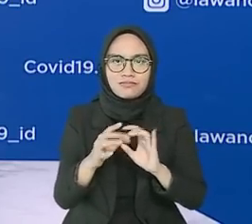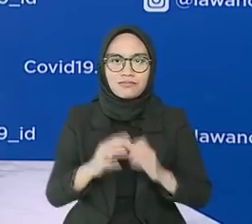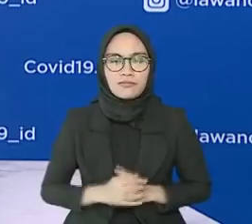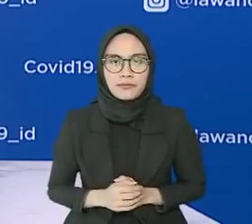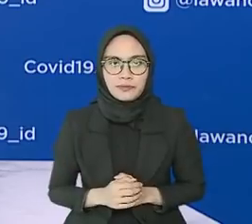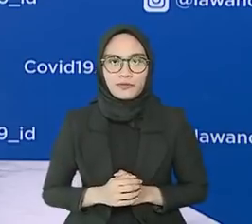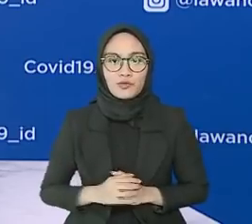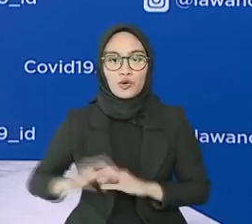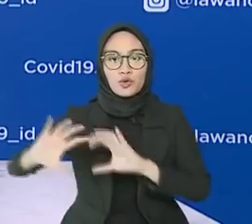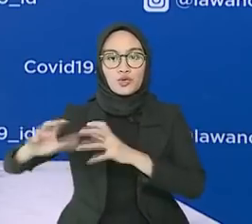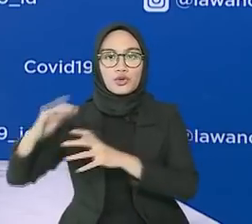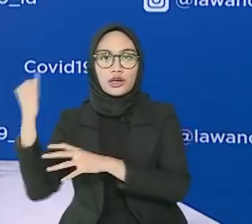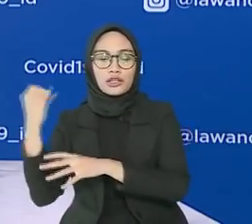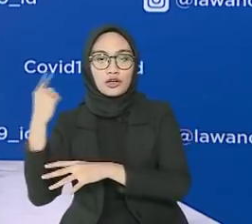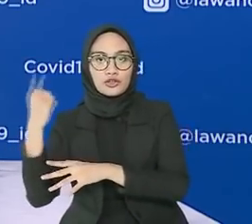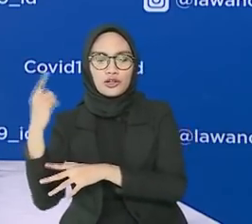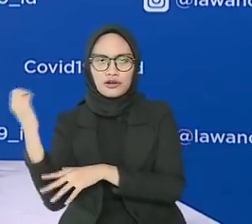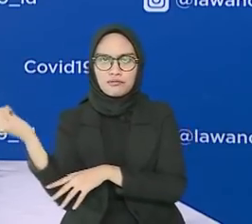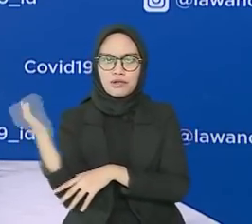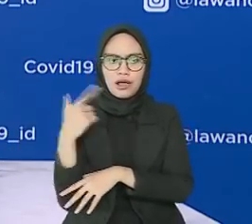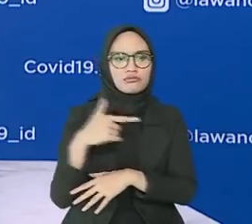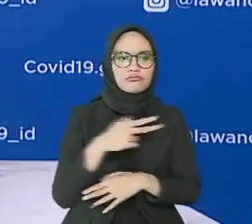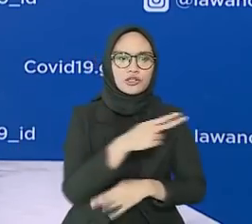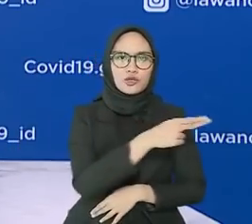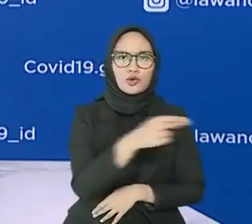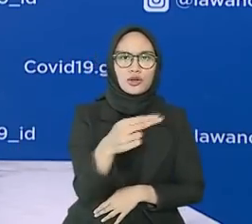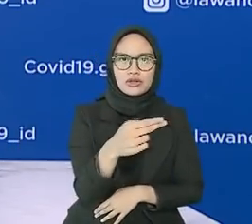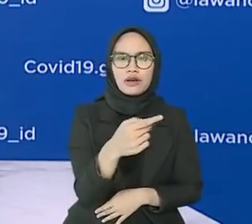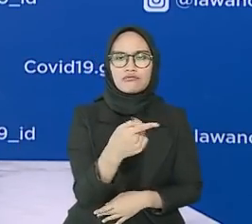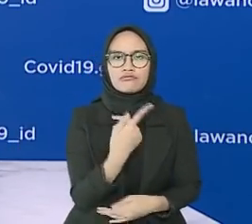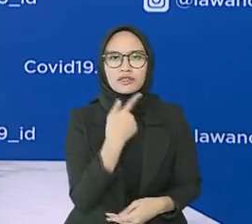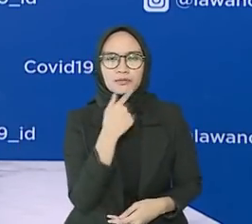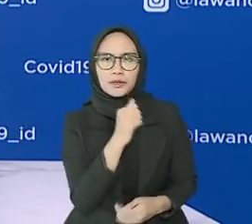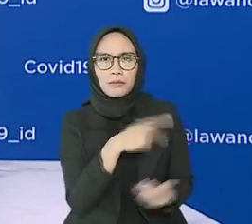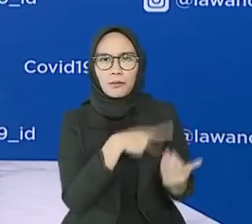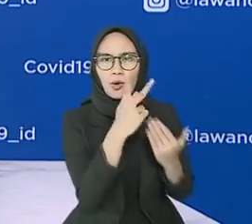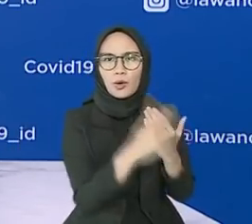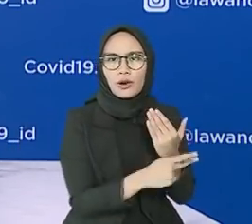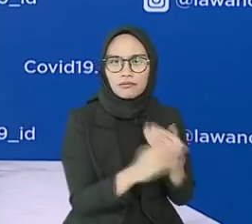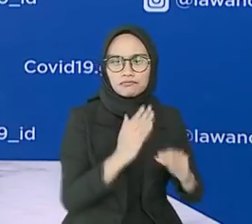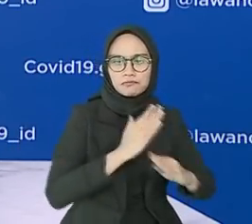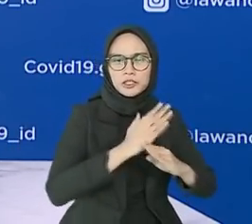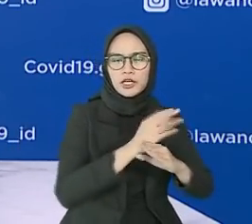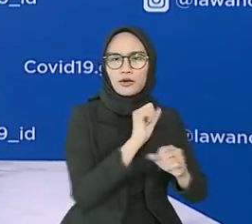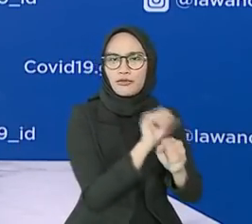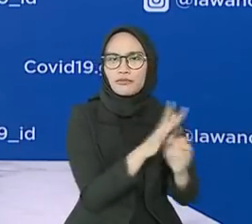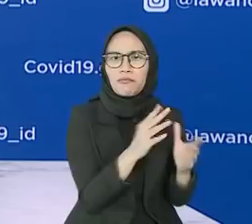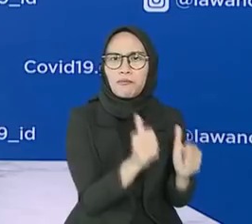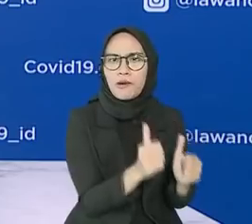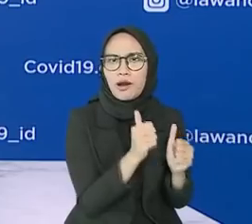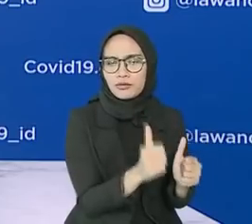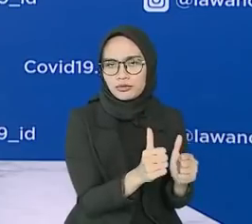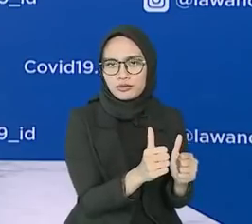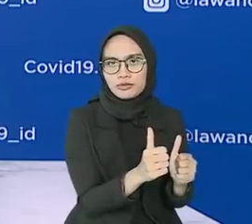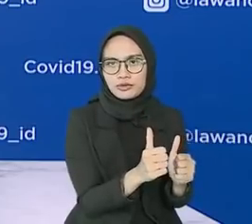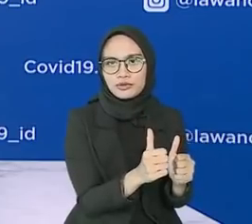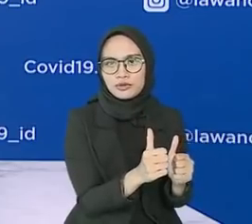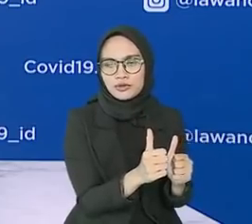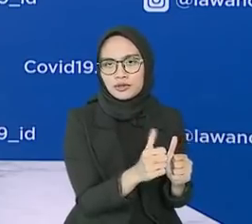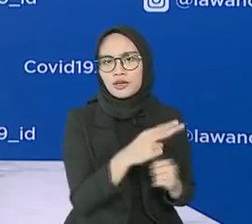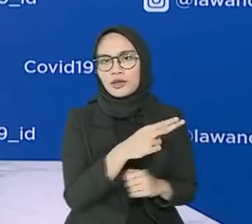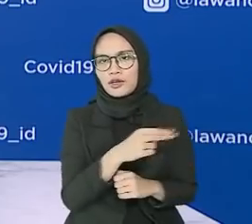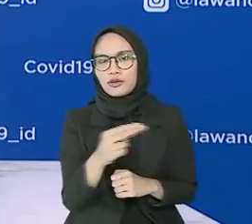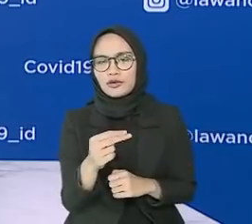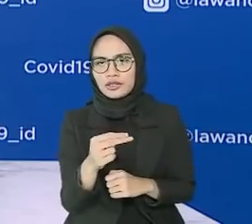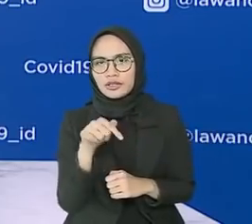pengakuan dari dunia internasional. Dalam peringkat yang disusun oleh Nikkei, Indonesia berada di peringkat